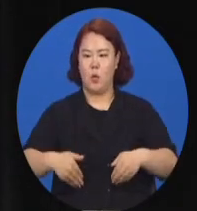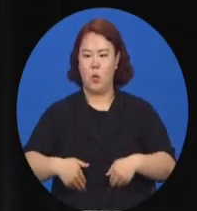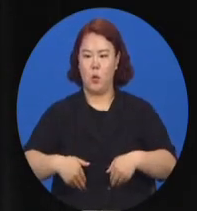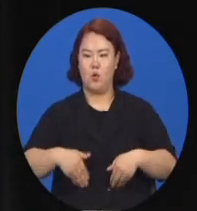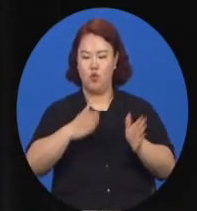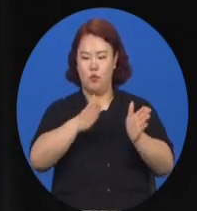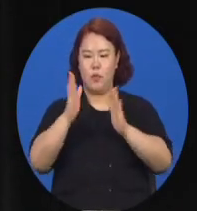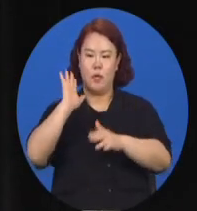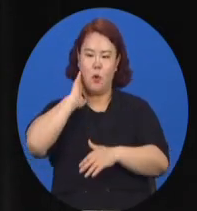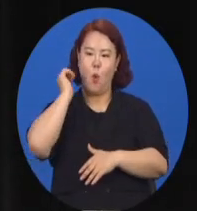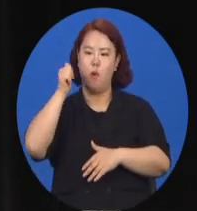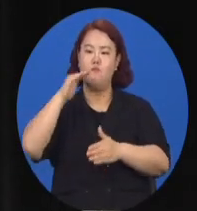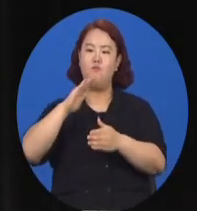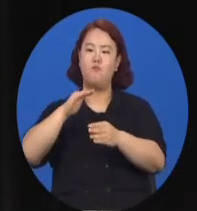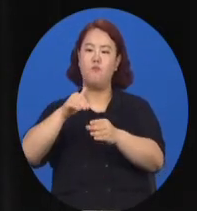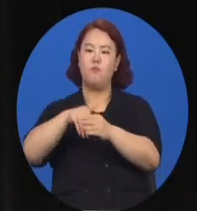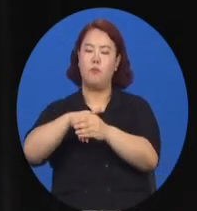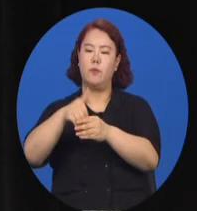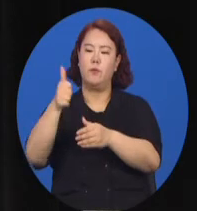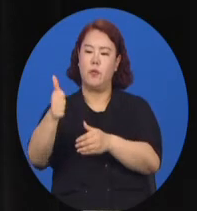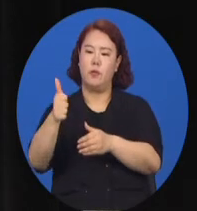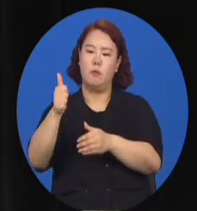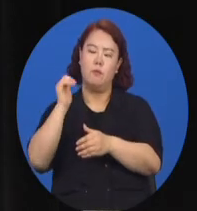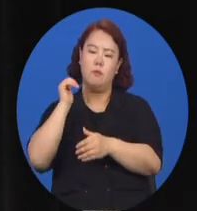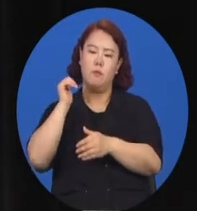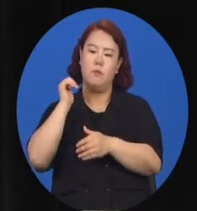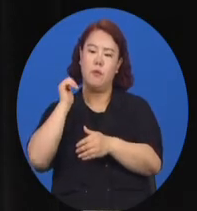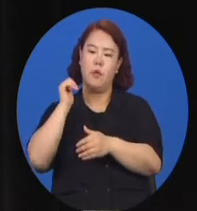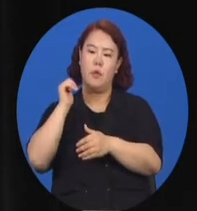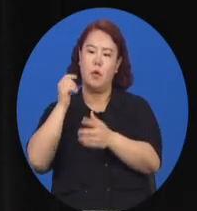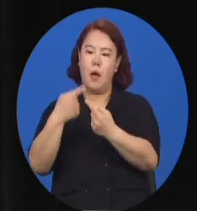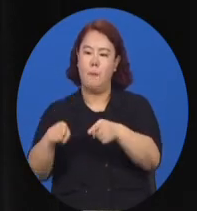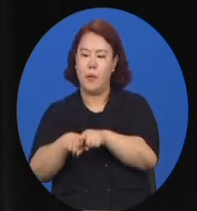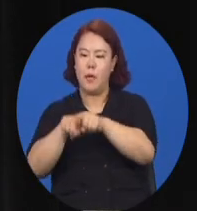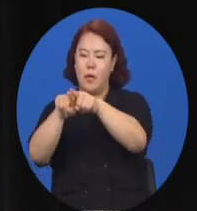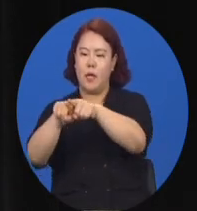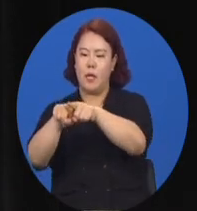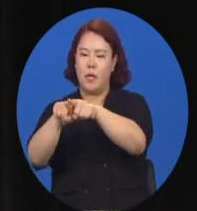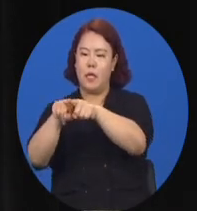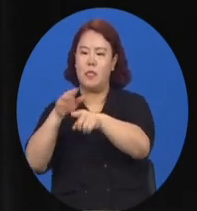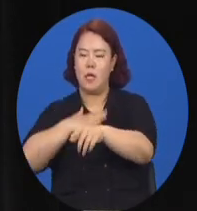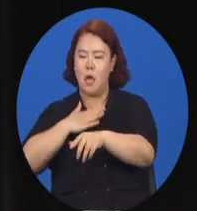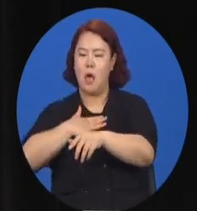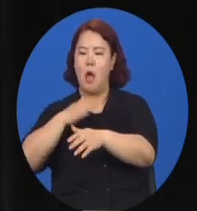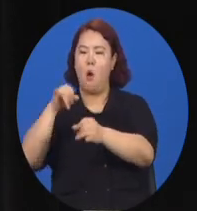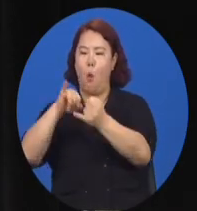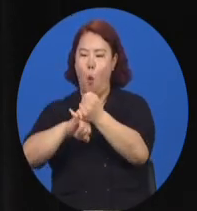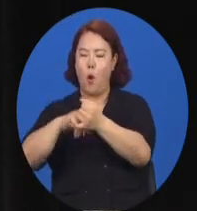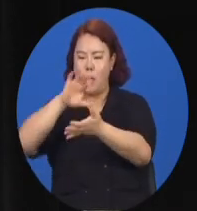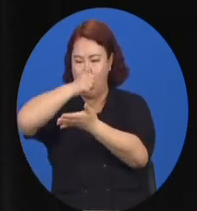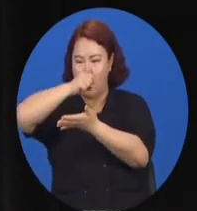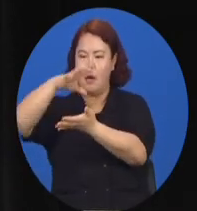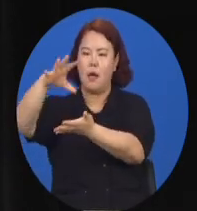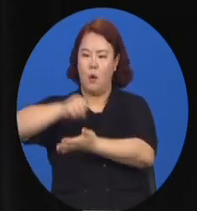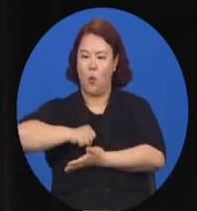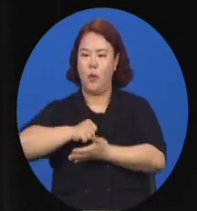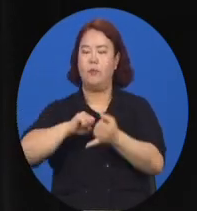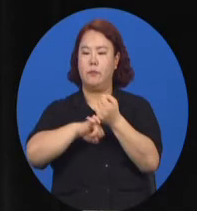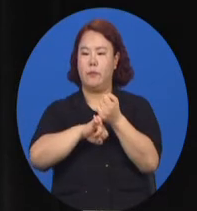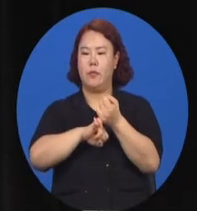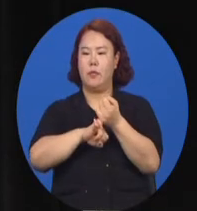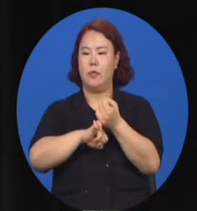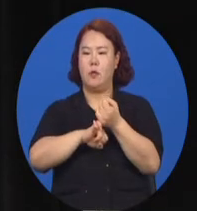동반자, 김광직만이 대통령의 바지가랑이라도 붙잡고 예산을 가져오겠습니다. 아무리 훌륭한